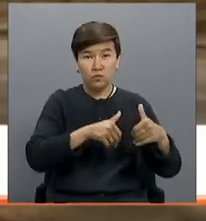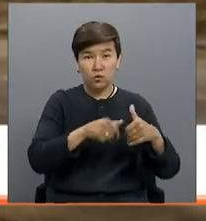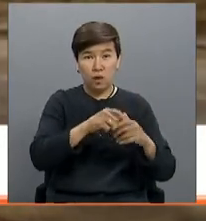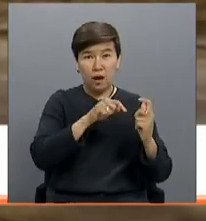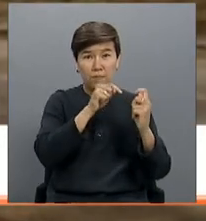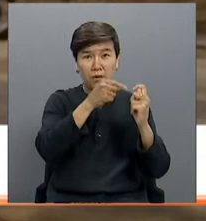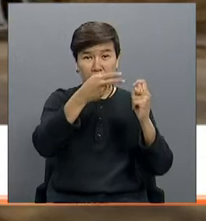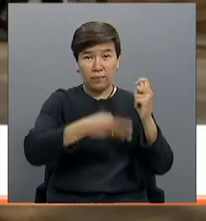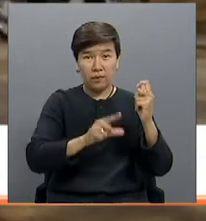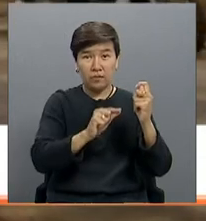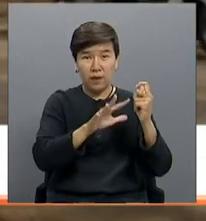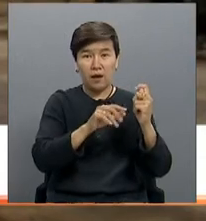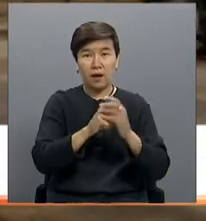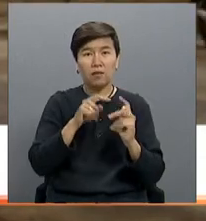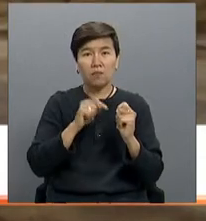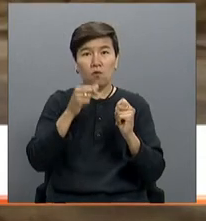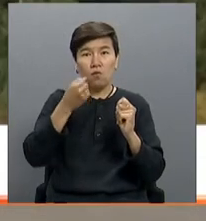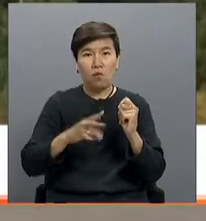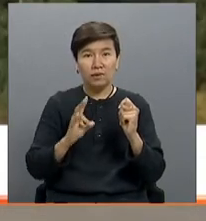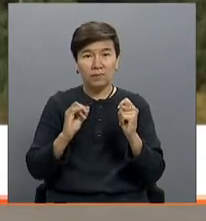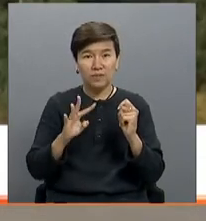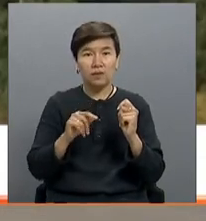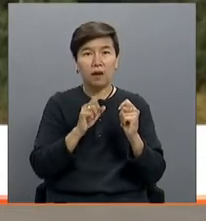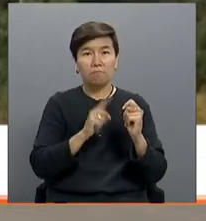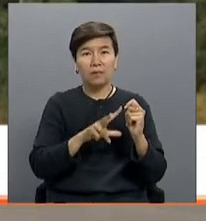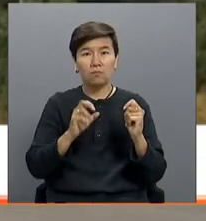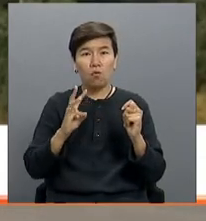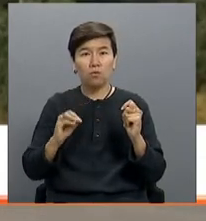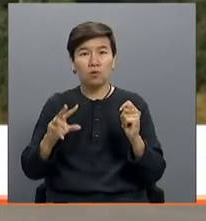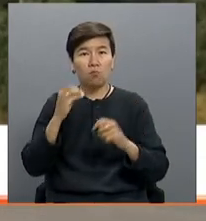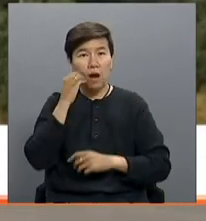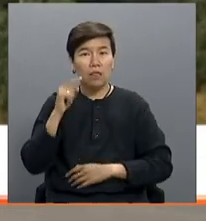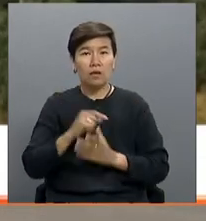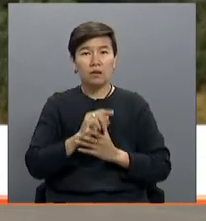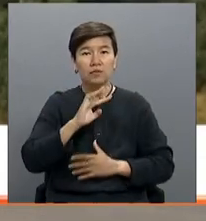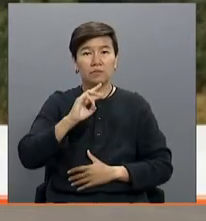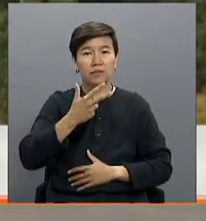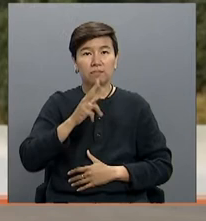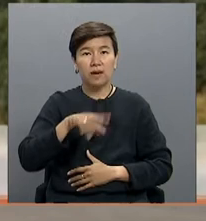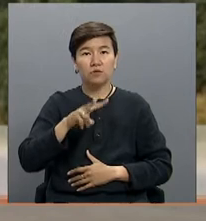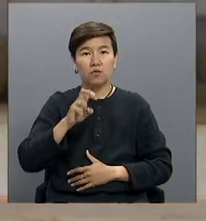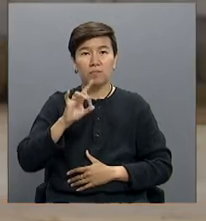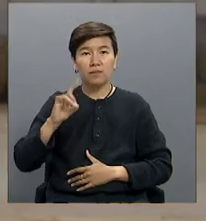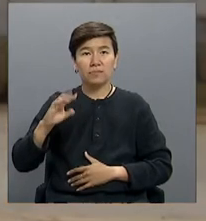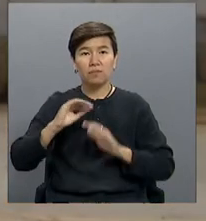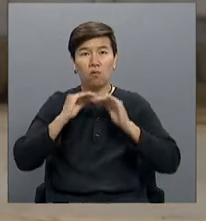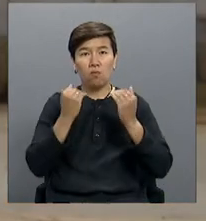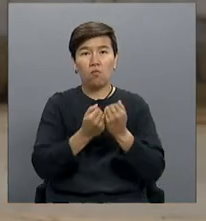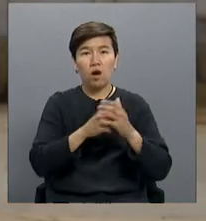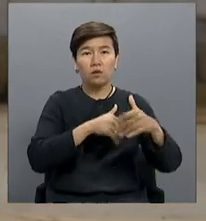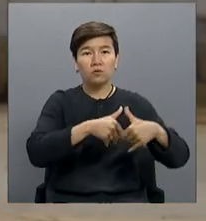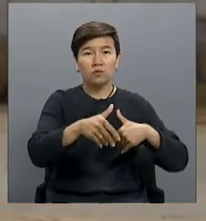ภอ174ตำบล1362หมู่บ้าน43,283ครัวเรือนส่งผลให้ชาว